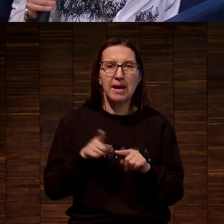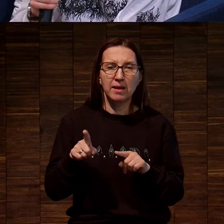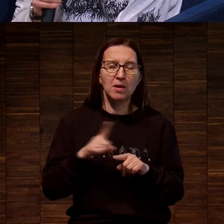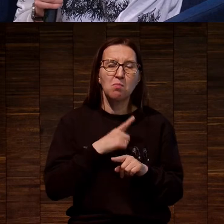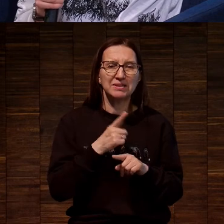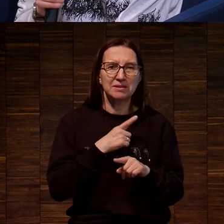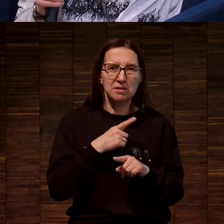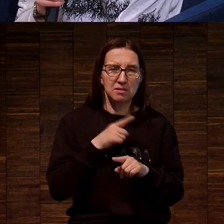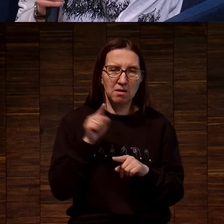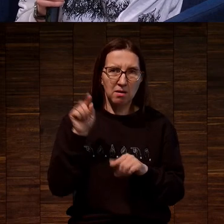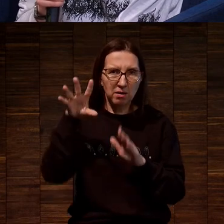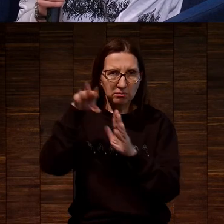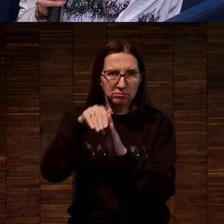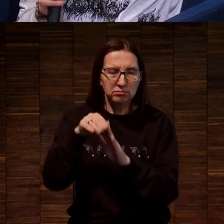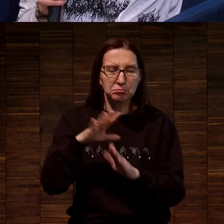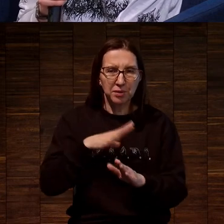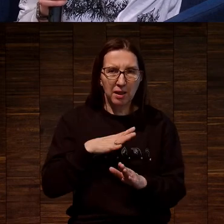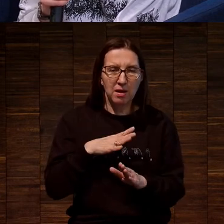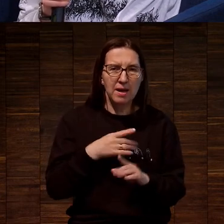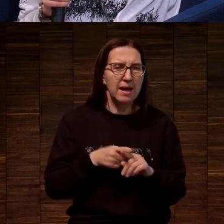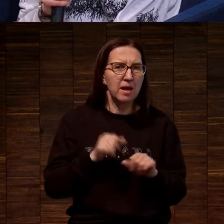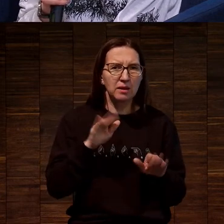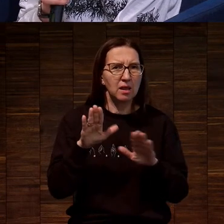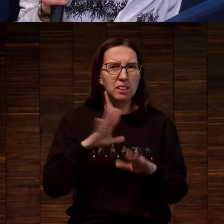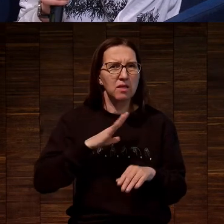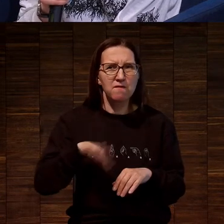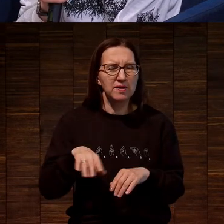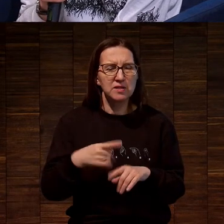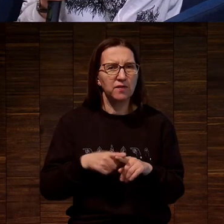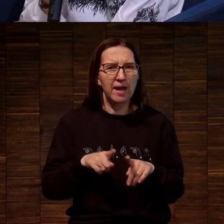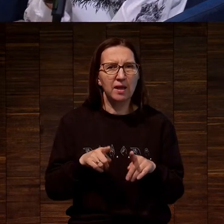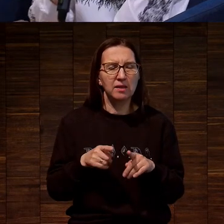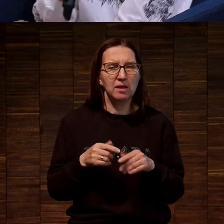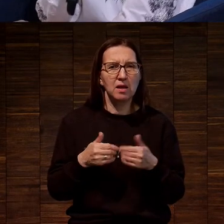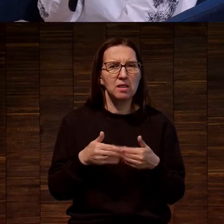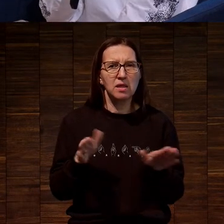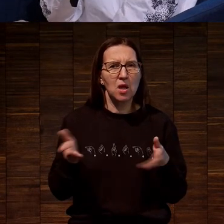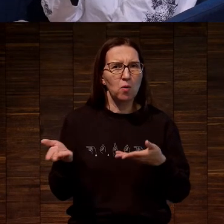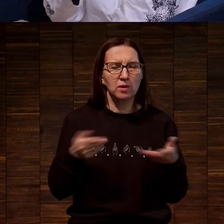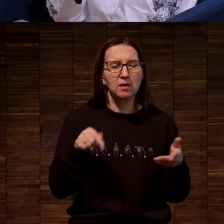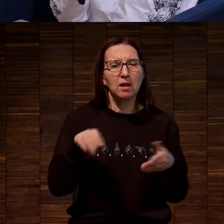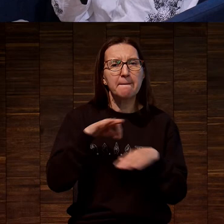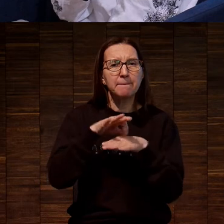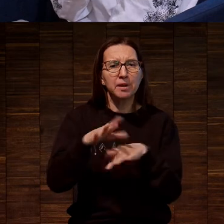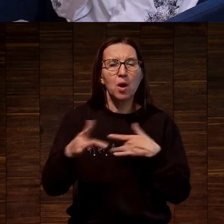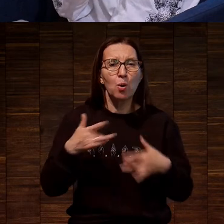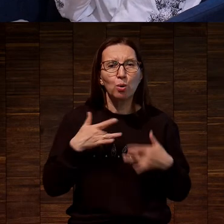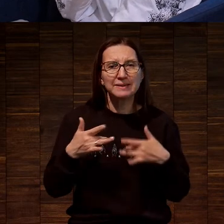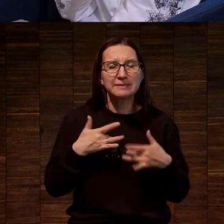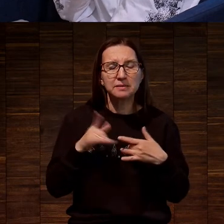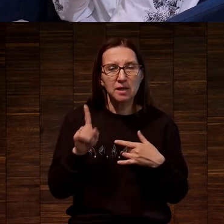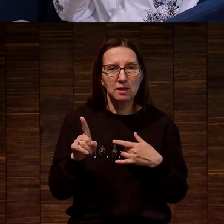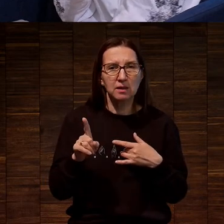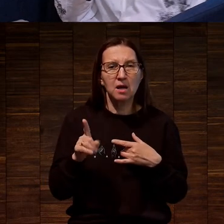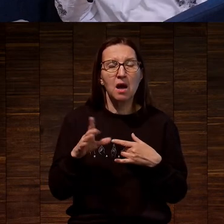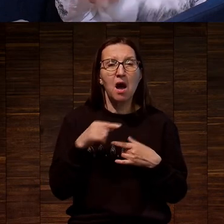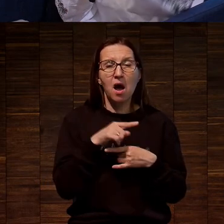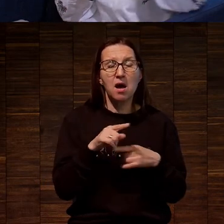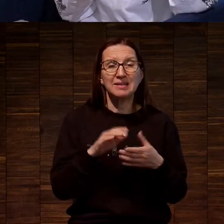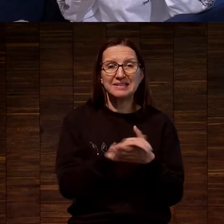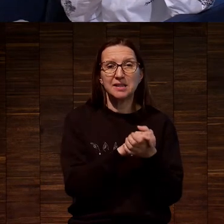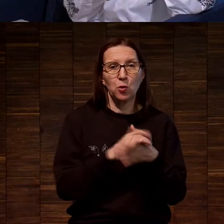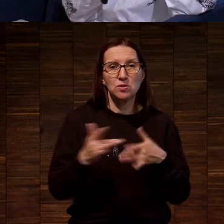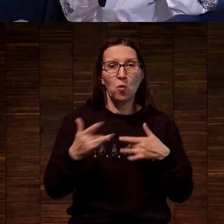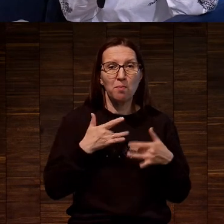нас это была не выставка и не открытые двери. Мы провели там концерт, который был организован Союзом композиторов,